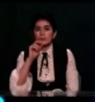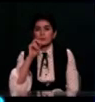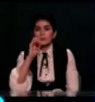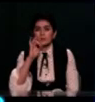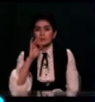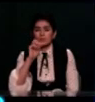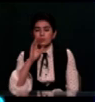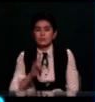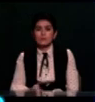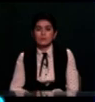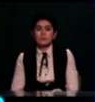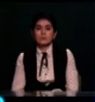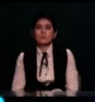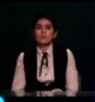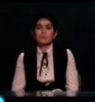черви.